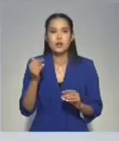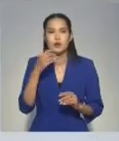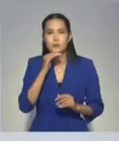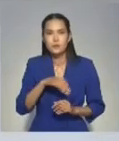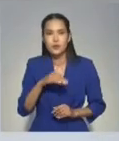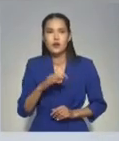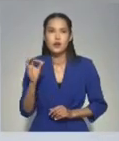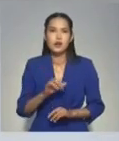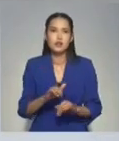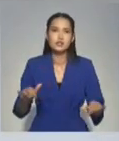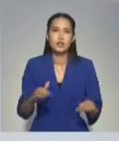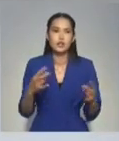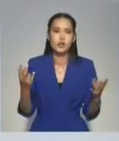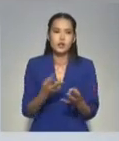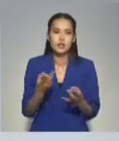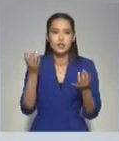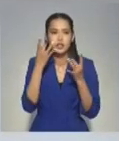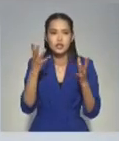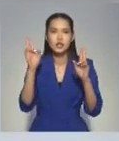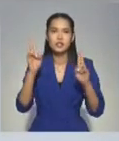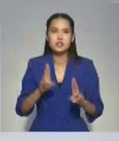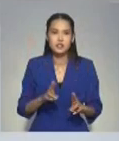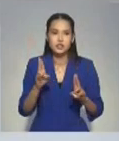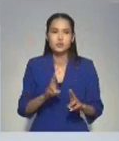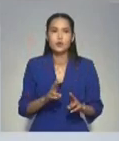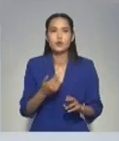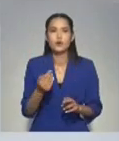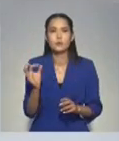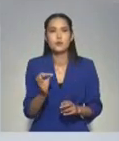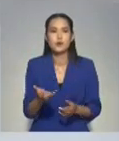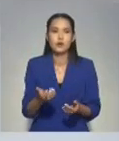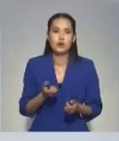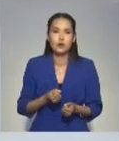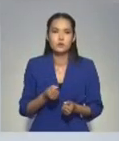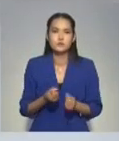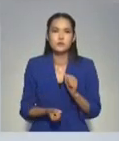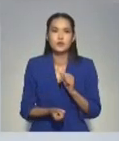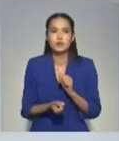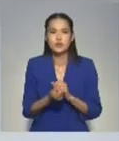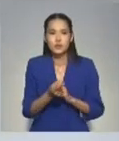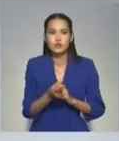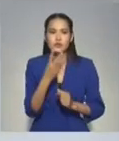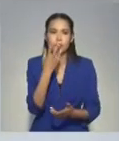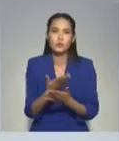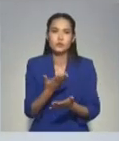98,6% атқарылды. Бюджет тапшылығы 2,1% болды, бұл жалпы ішкі өнімге шаққандағы көрсеткіш.